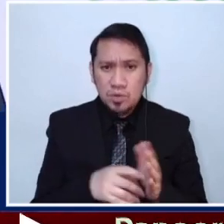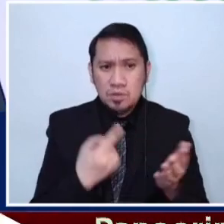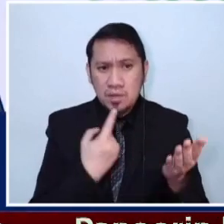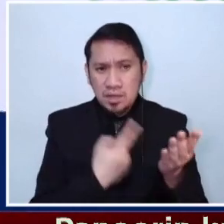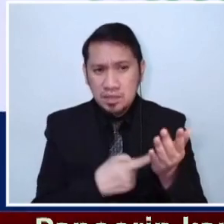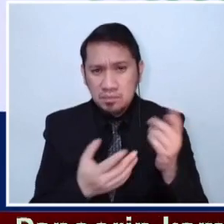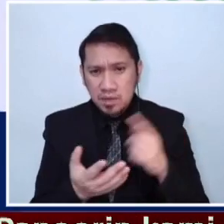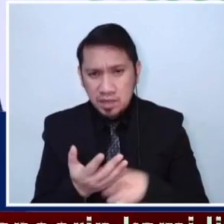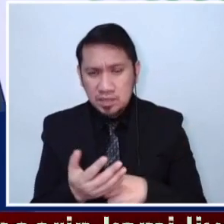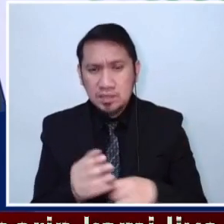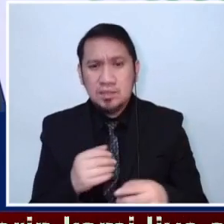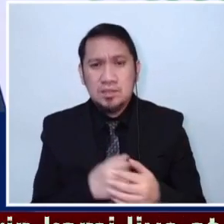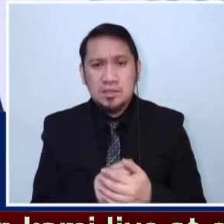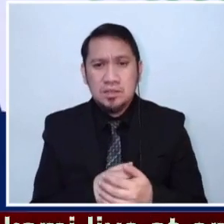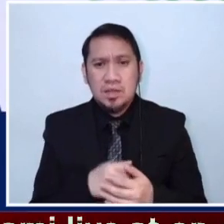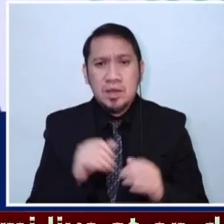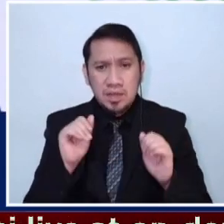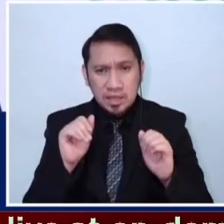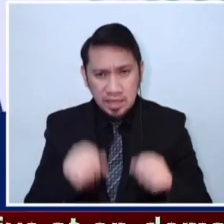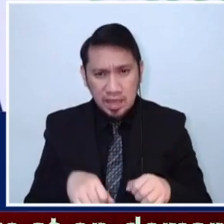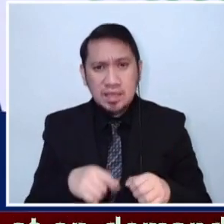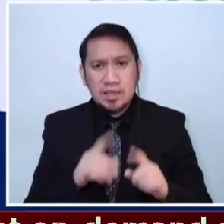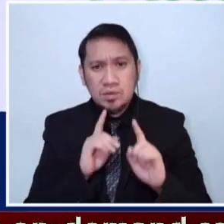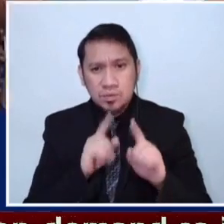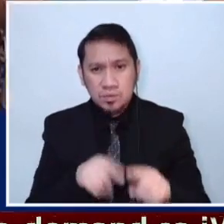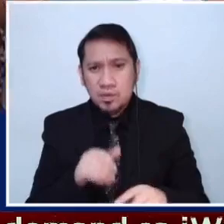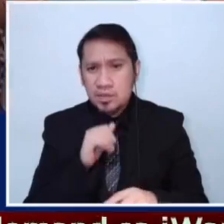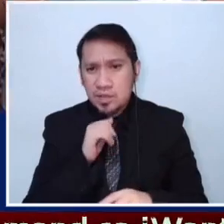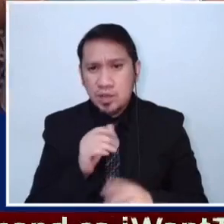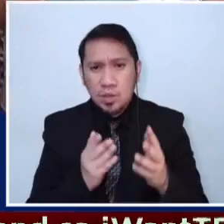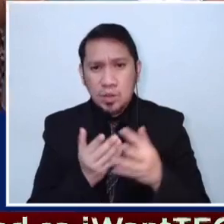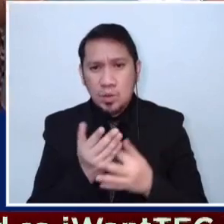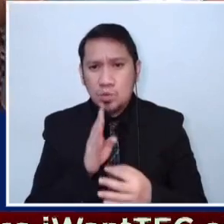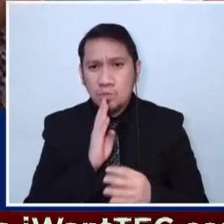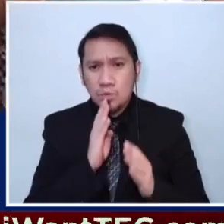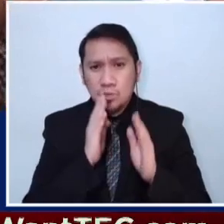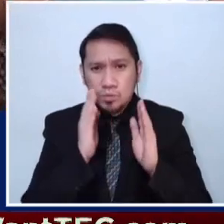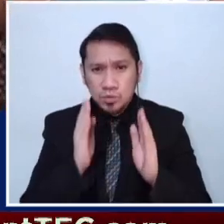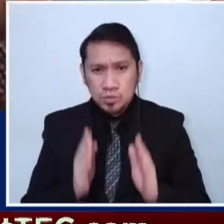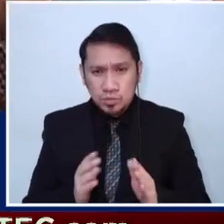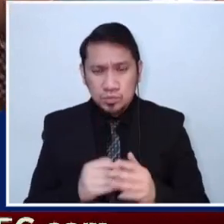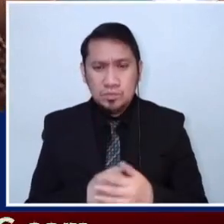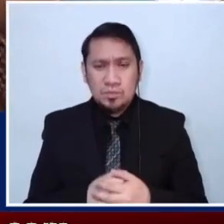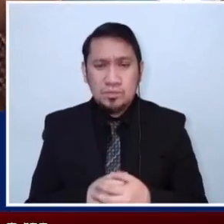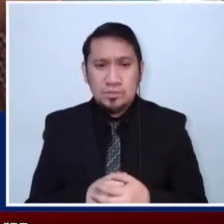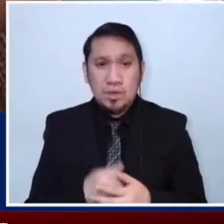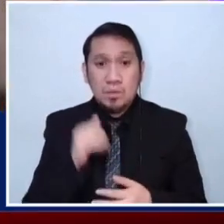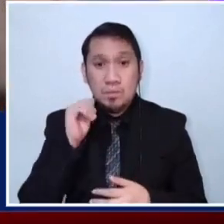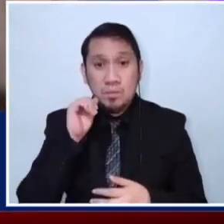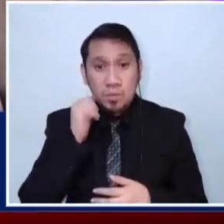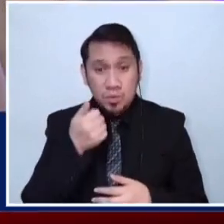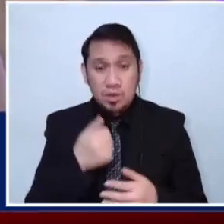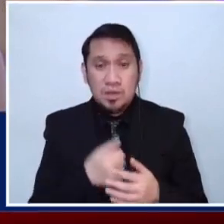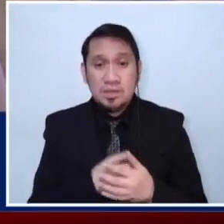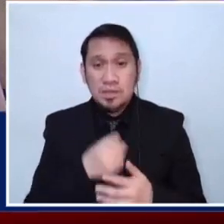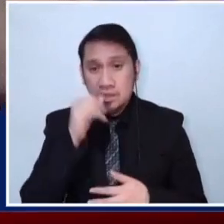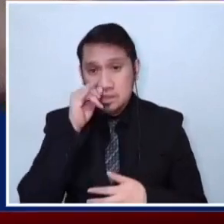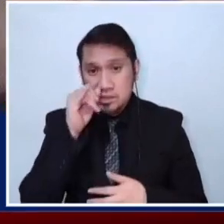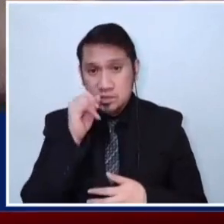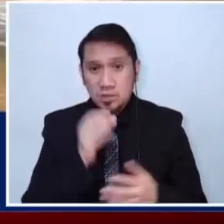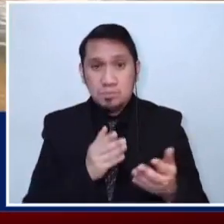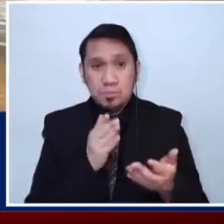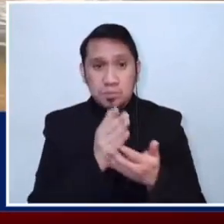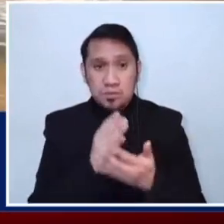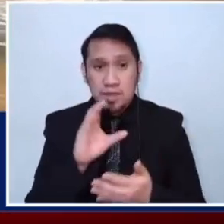at kategorikal niya pong sagutin, hindi through his spokespersons. Bukas, susuyurin ni Mayor Isko ang Cagayan at